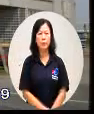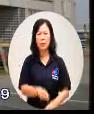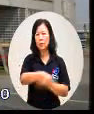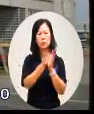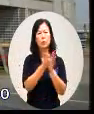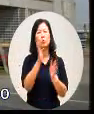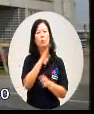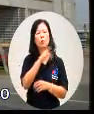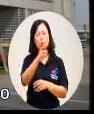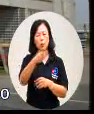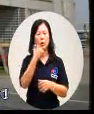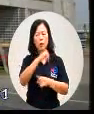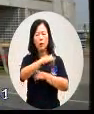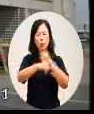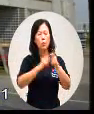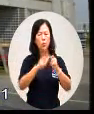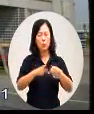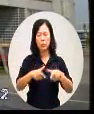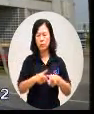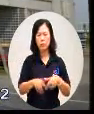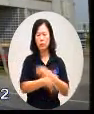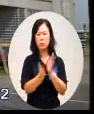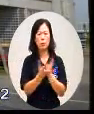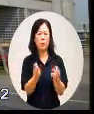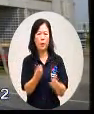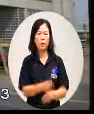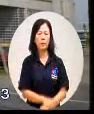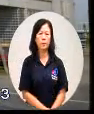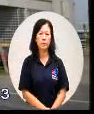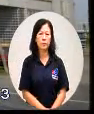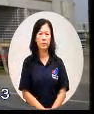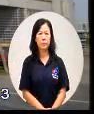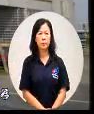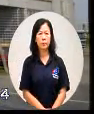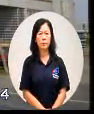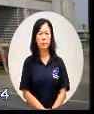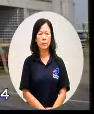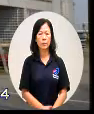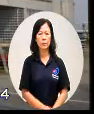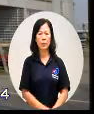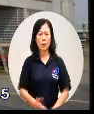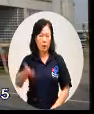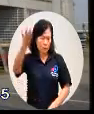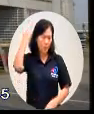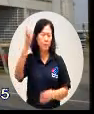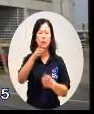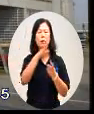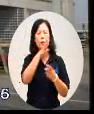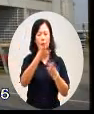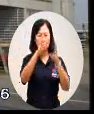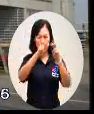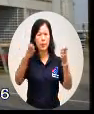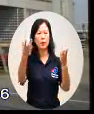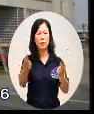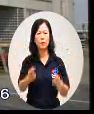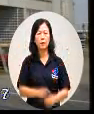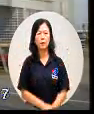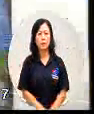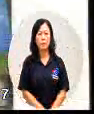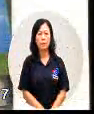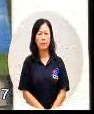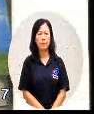半个绿化当中心嘛啦。这个以前也是清湖市的，哦，清湖市的，今后那拢无啊，拢停开。哦，下一